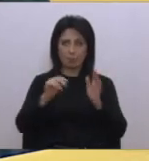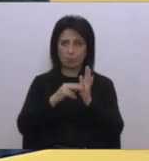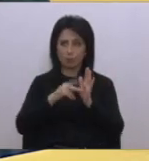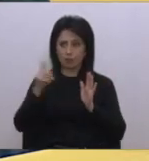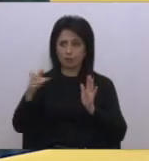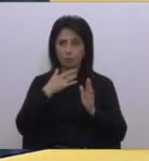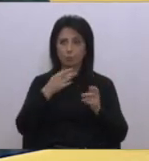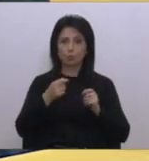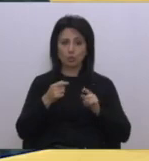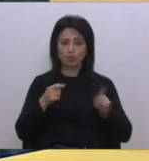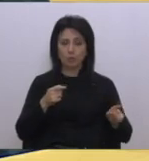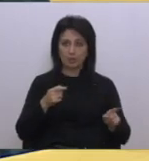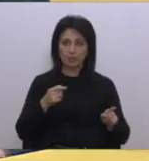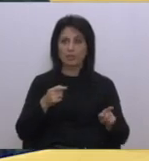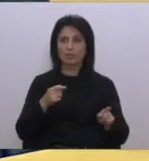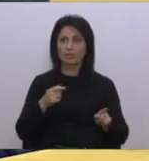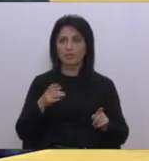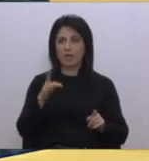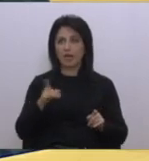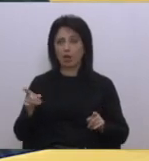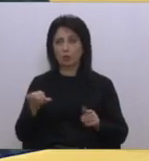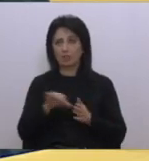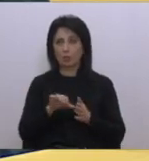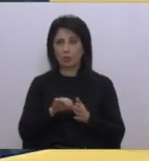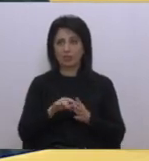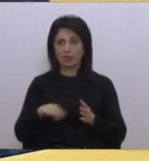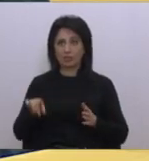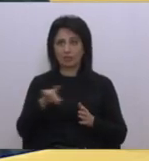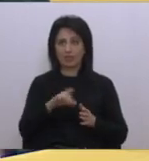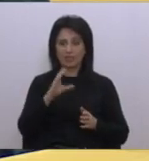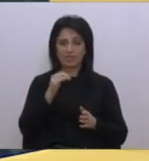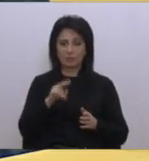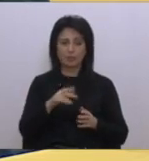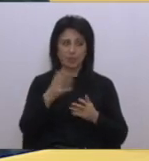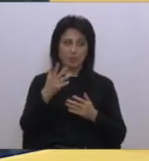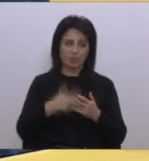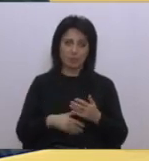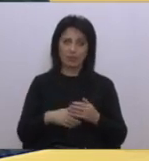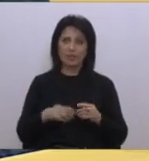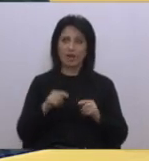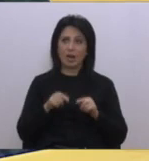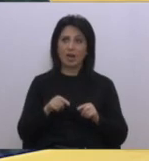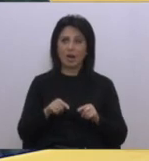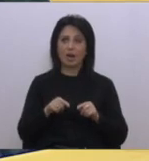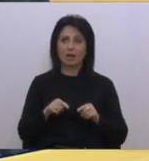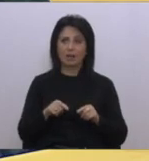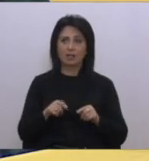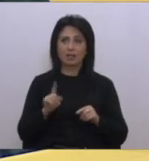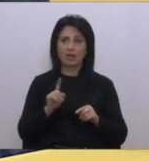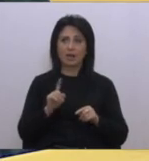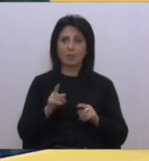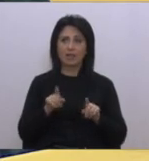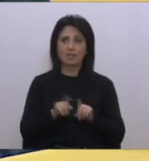ბიუჯეტებში, მუნიციპალიტეტების ბიუჯეტებში, რეგიონალურ წარმომადგენლობების, ანუ სიპების და ასე შემდეგ. Ანუ აქ რაიმე